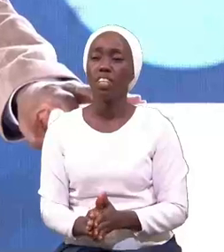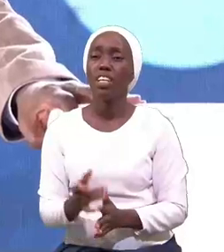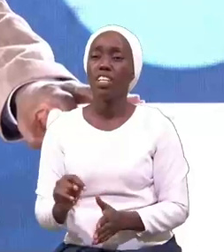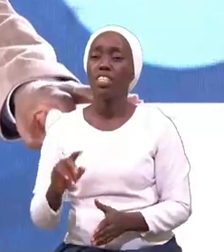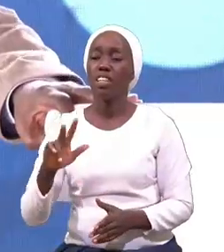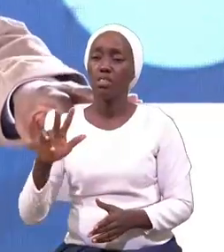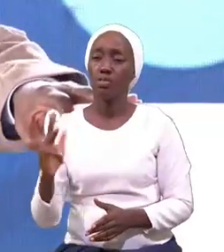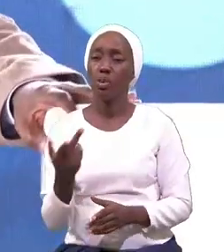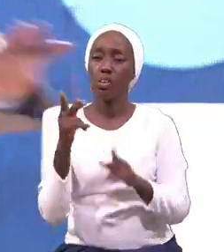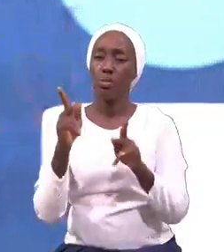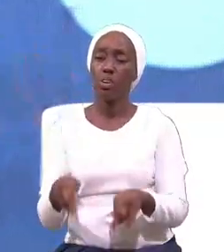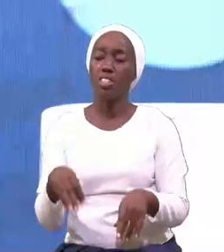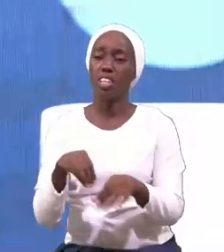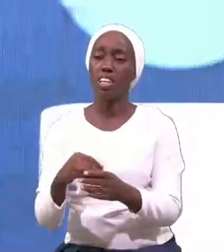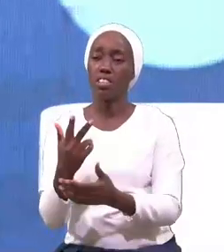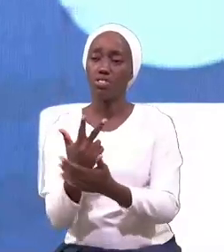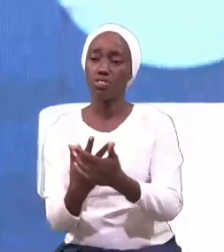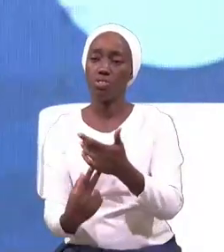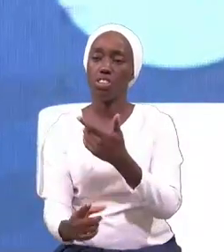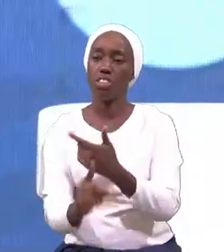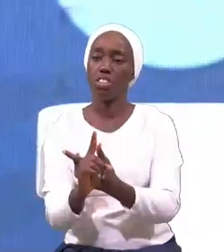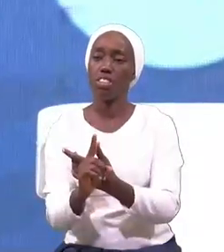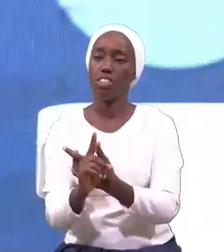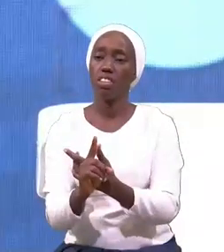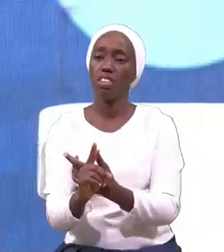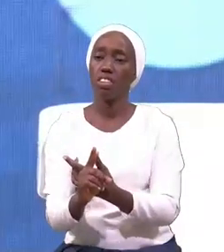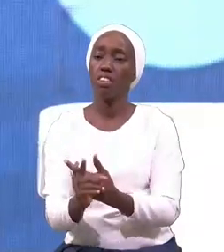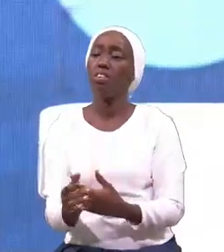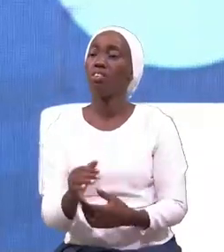C'est la troisième personne de la Trinité.